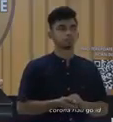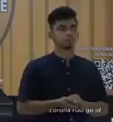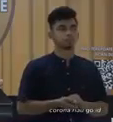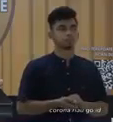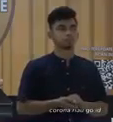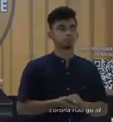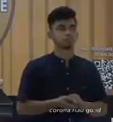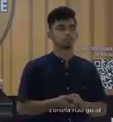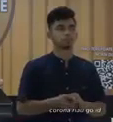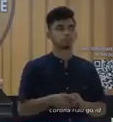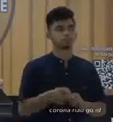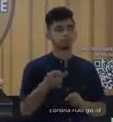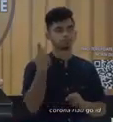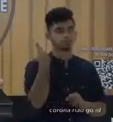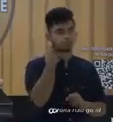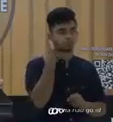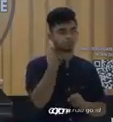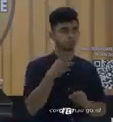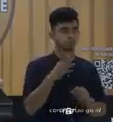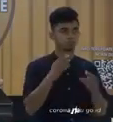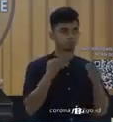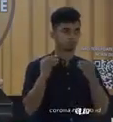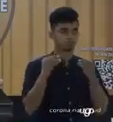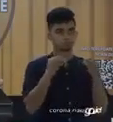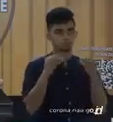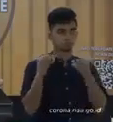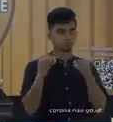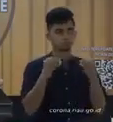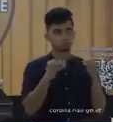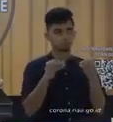Riau, tapi saya juga seorang dokter gitu loh.